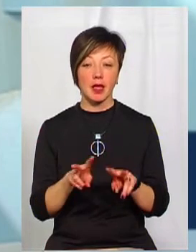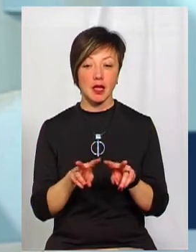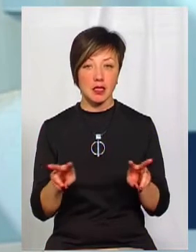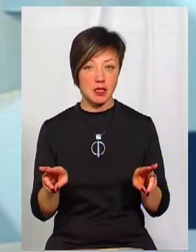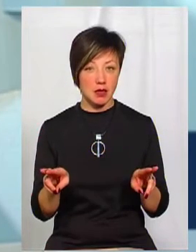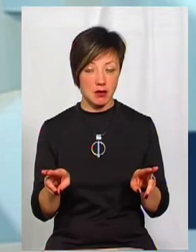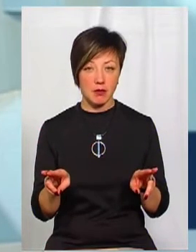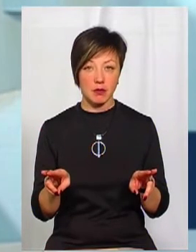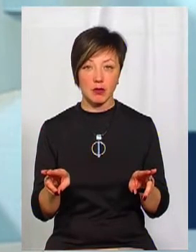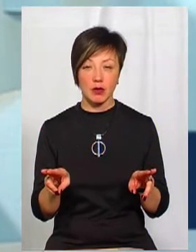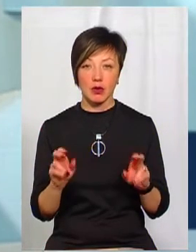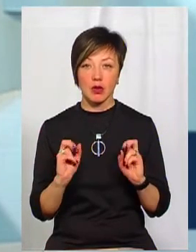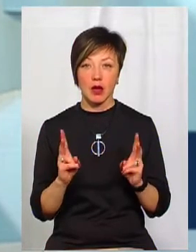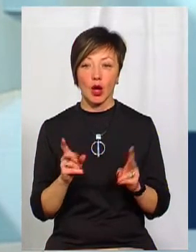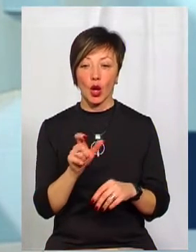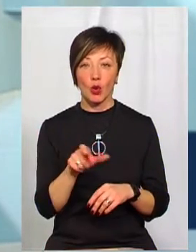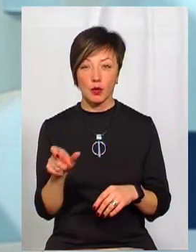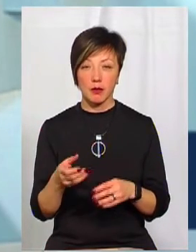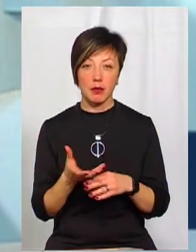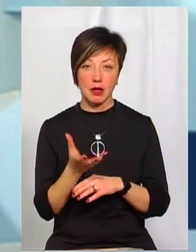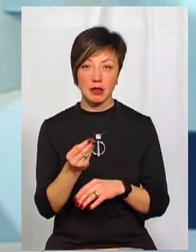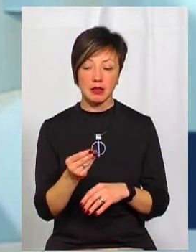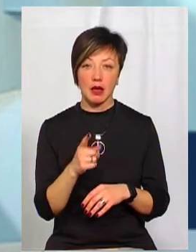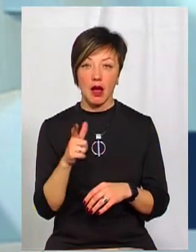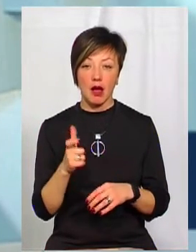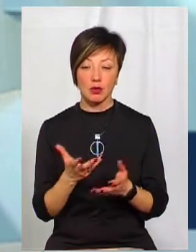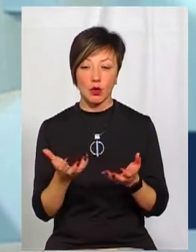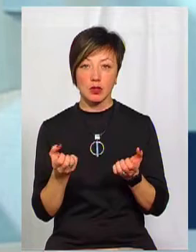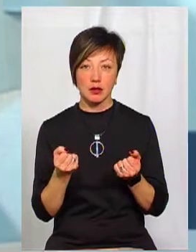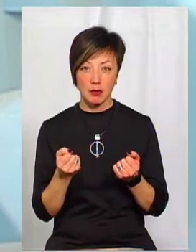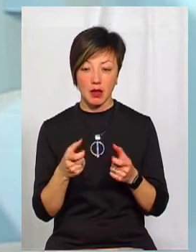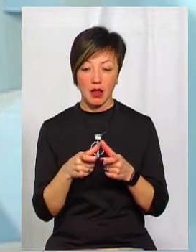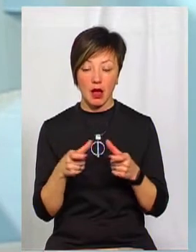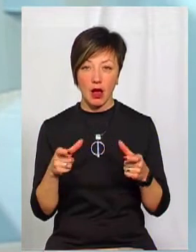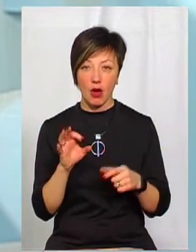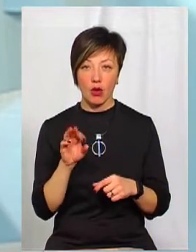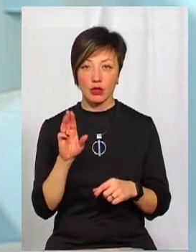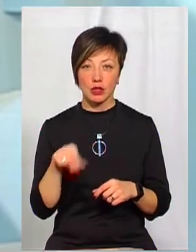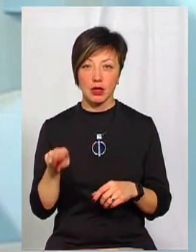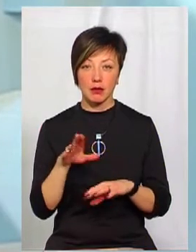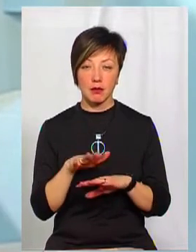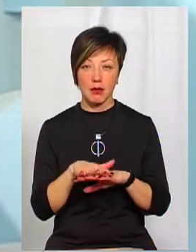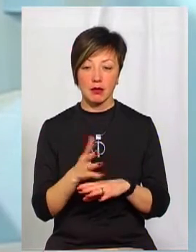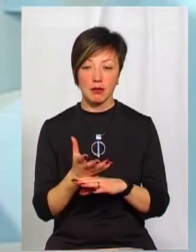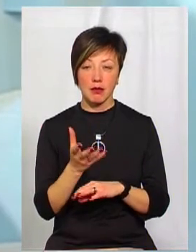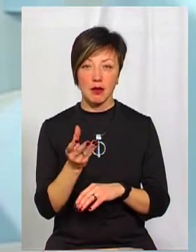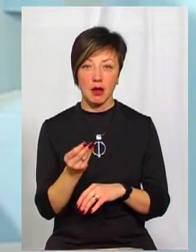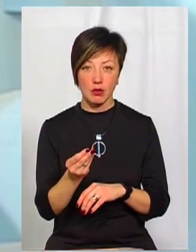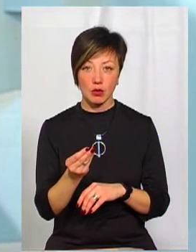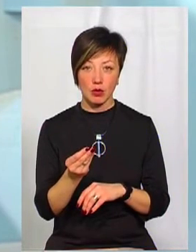Так само, як і люди платили за газ, отримували на картку з Ощадбанка